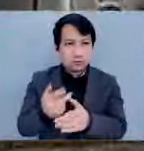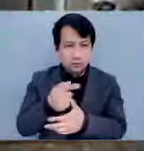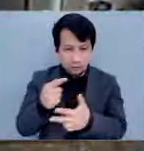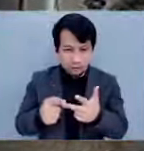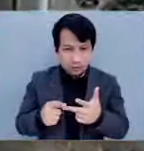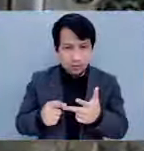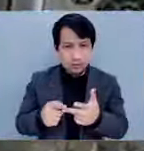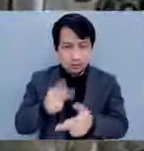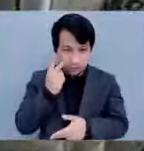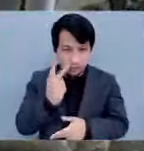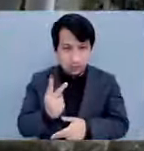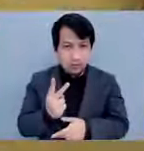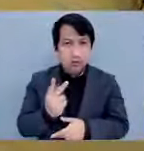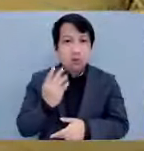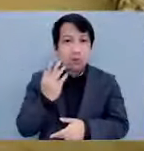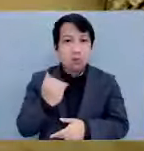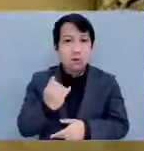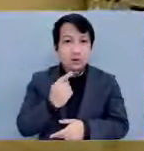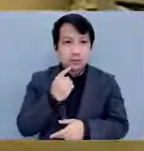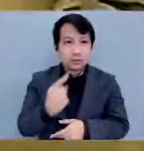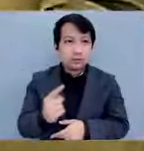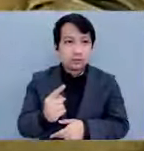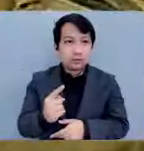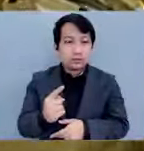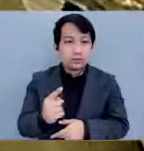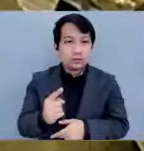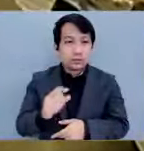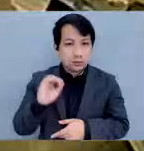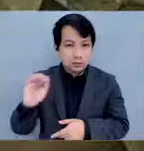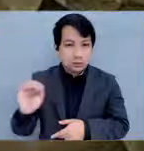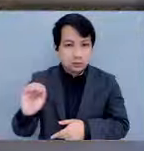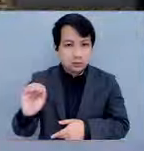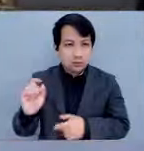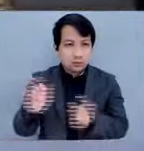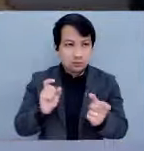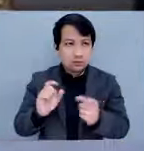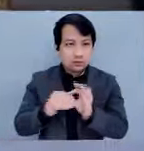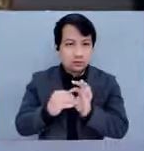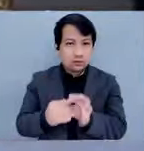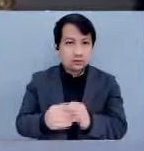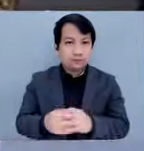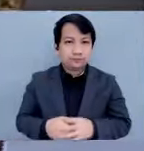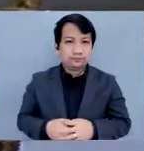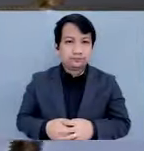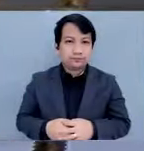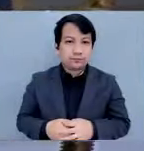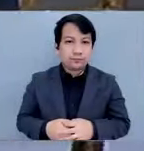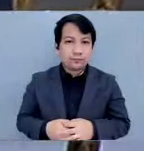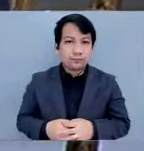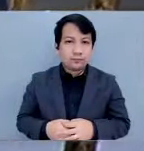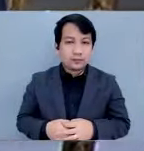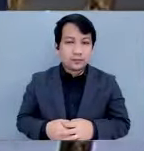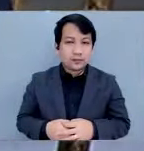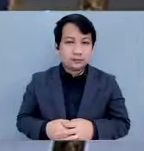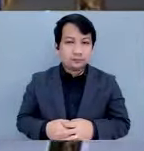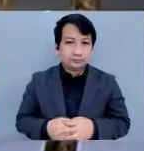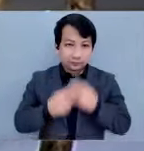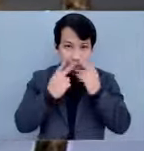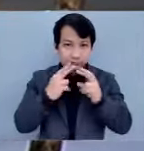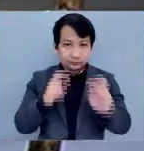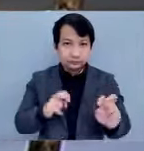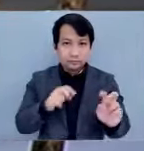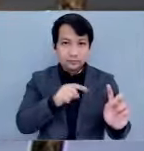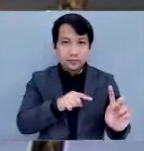sila matapos ibunyag ng kanilang katrabaho ang kanilang ilegal na operasyon. Itong testigo po natin